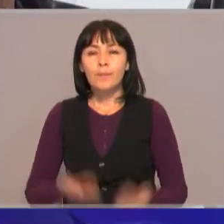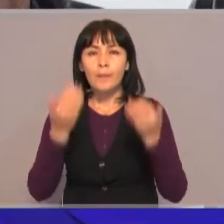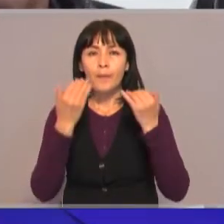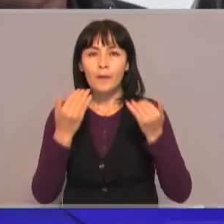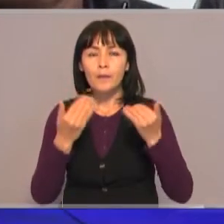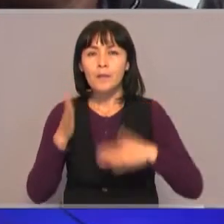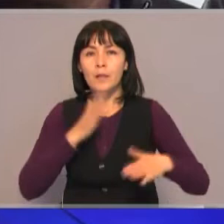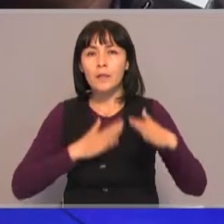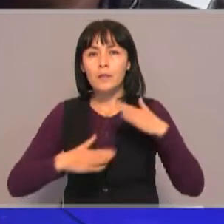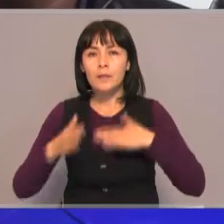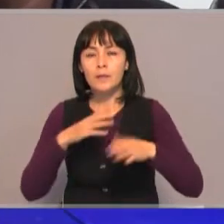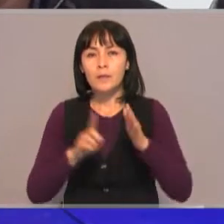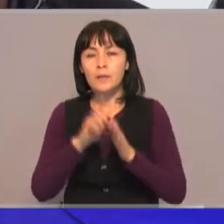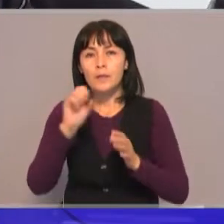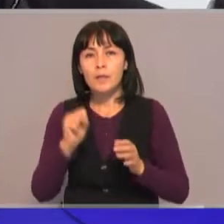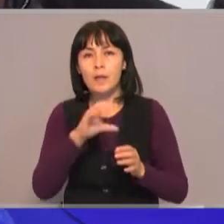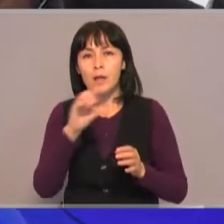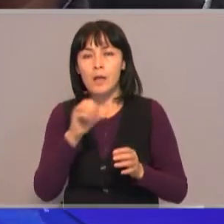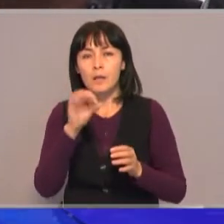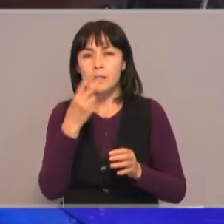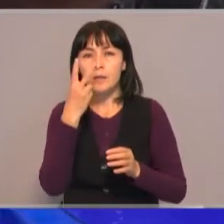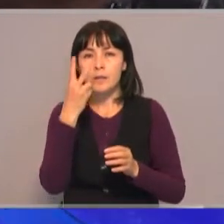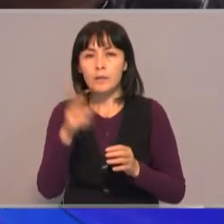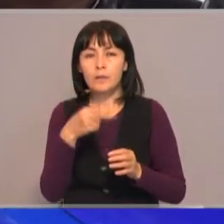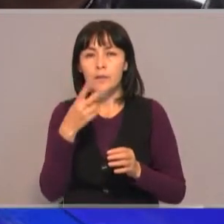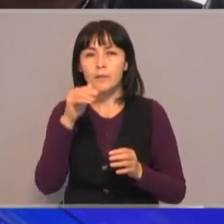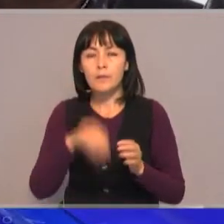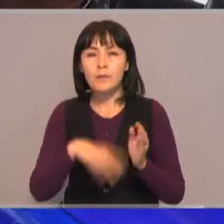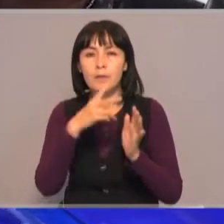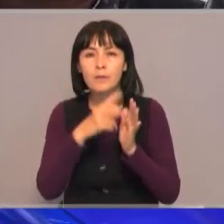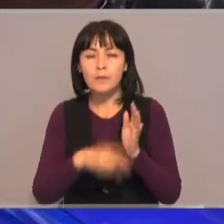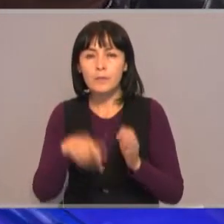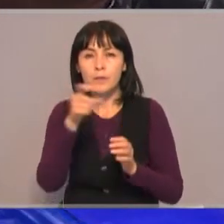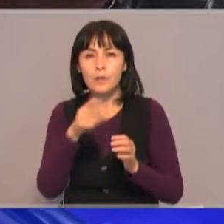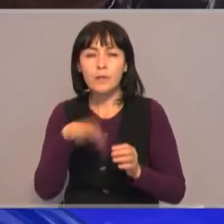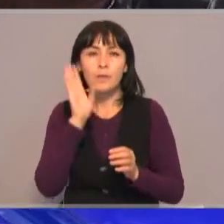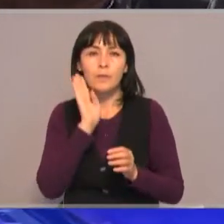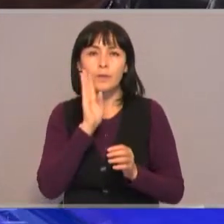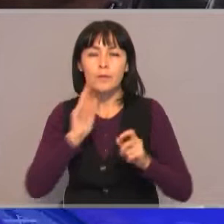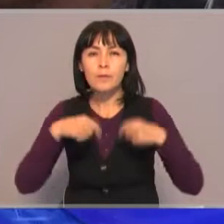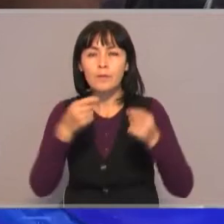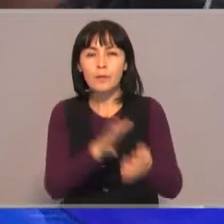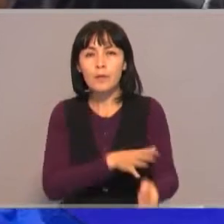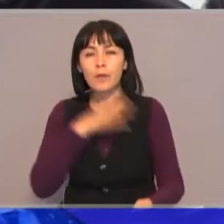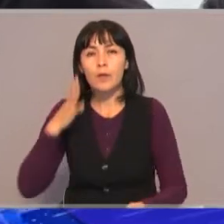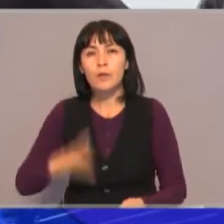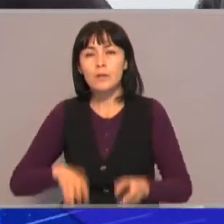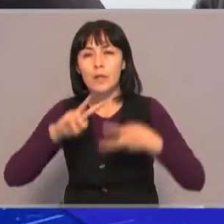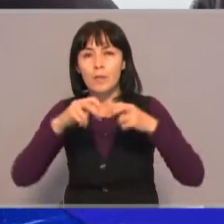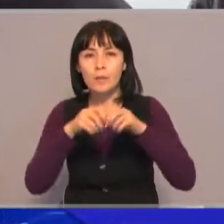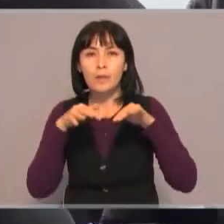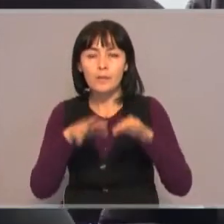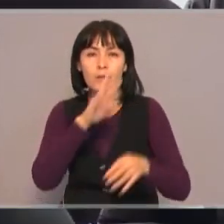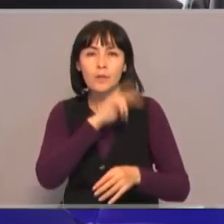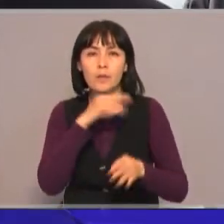Сегодня к нашей радости в населенном пункте Асар-2 подключено 2800 абонентов питьевой воды. Давно ожидаемая народом проблема решена.